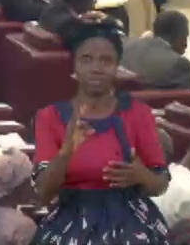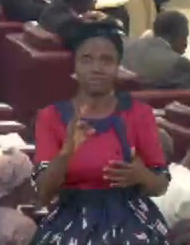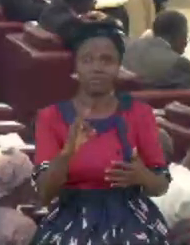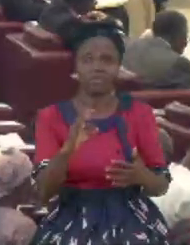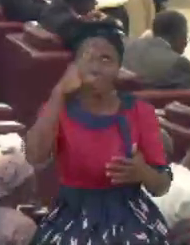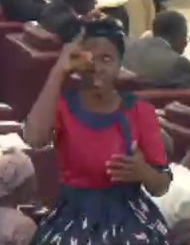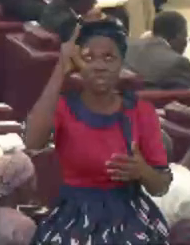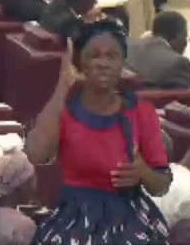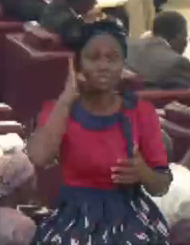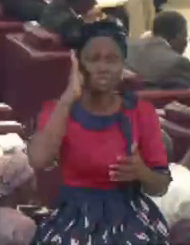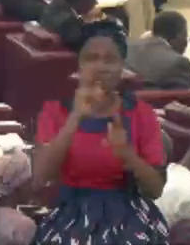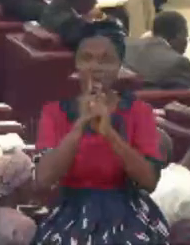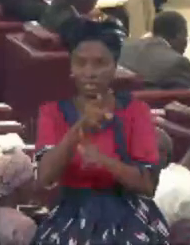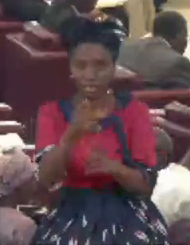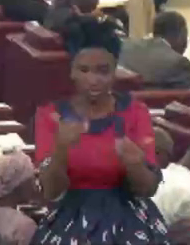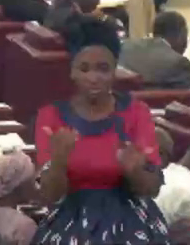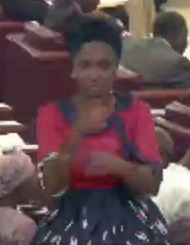à cause de vos besoins,